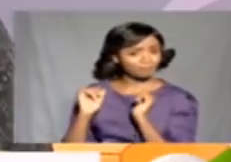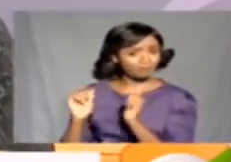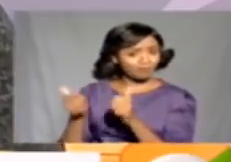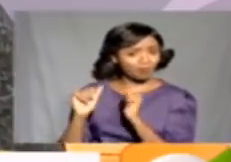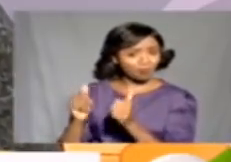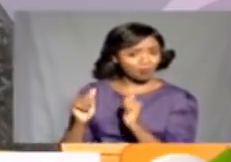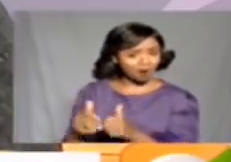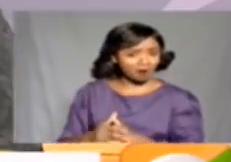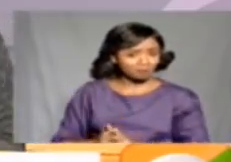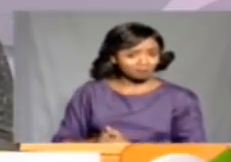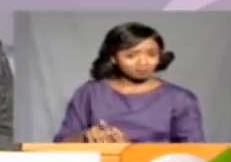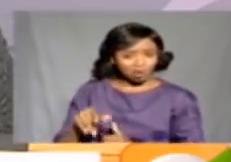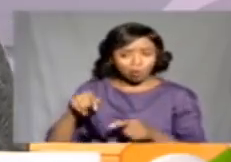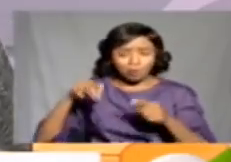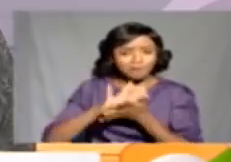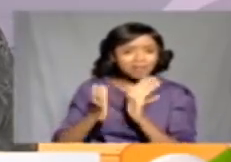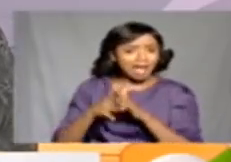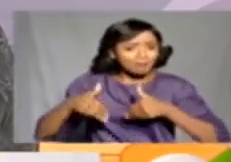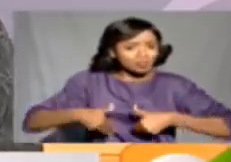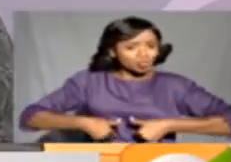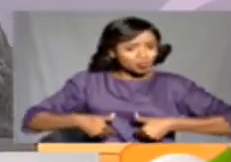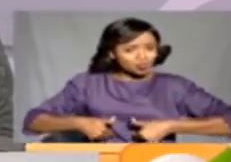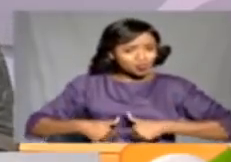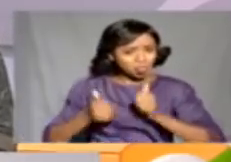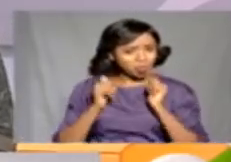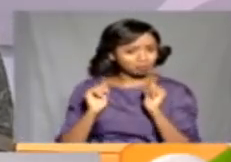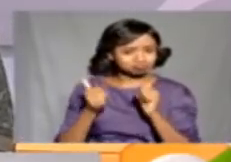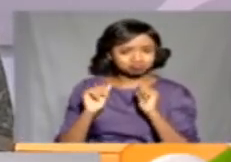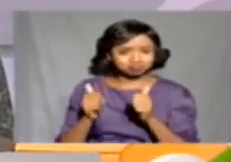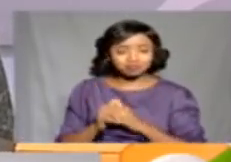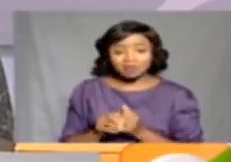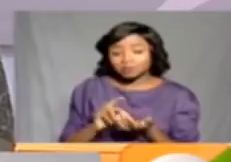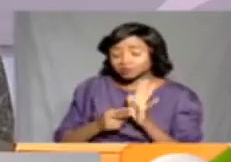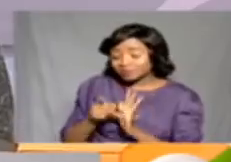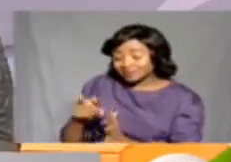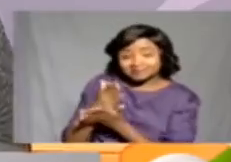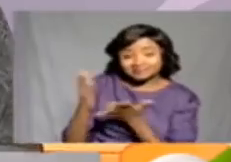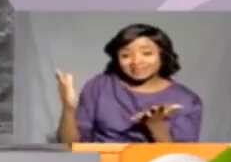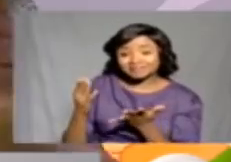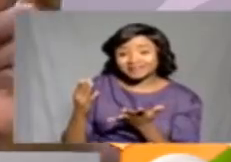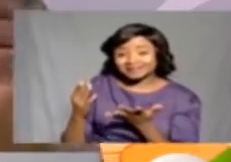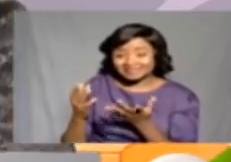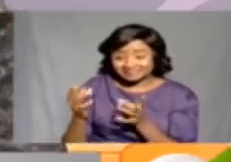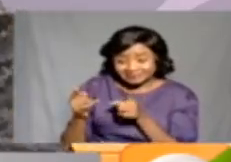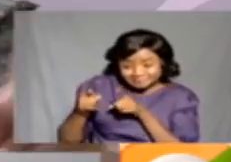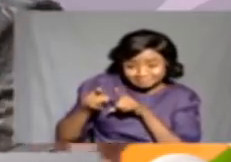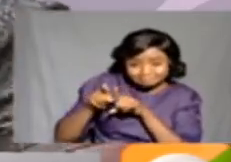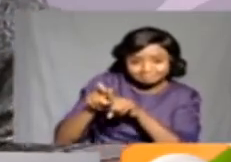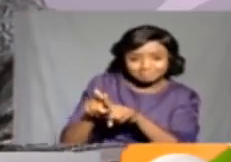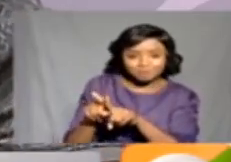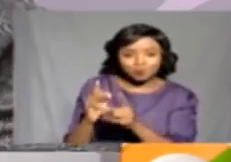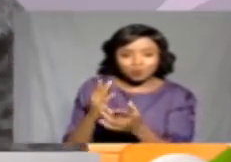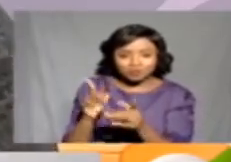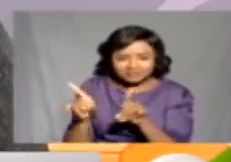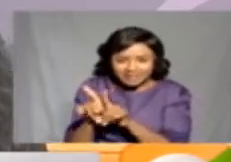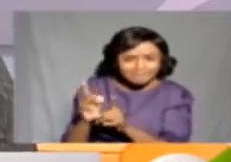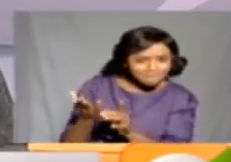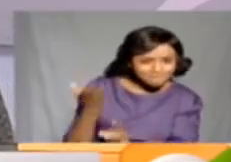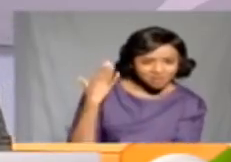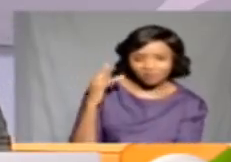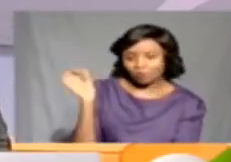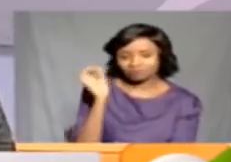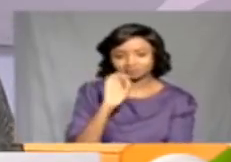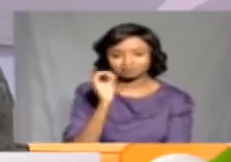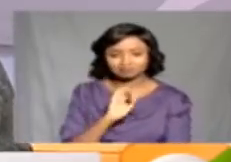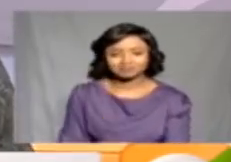akaenda kwa utawa. Yani unajua sasa ni mambo ambayo haya endani na vile ambavyo wewe ulikuwa unafahamu. Yani mnene vile